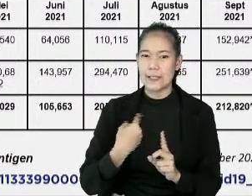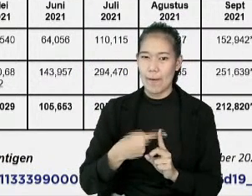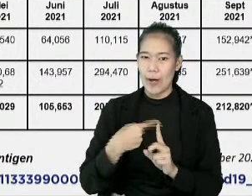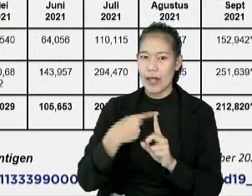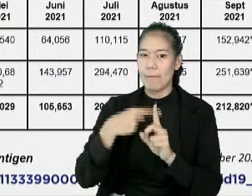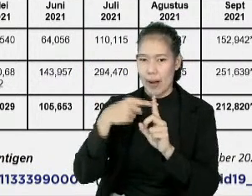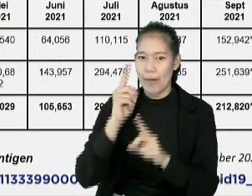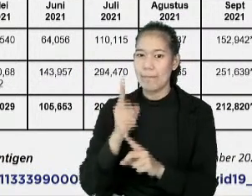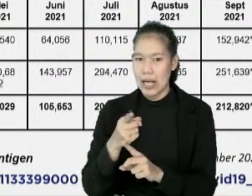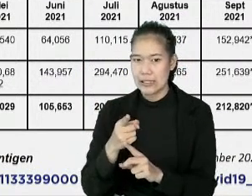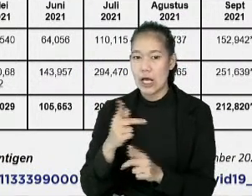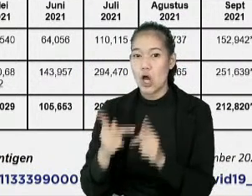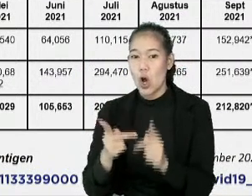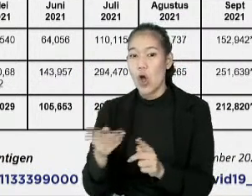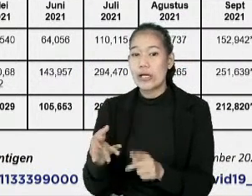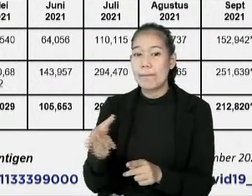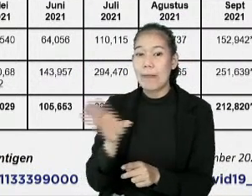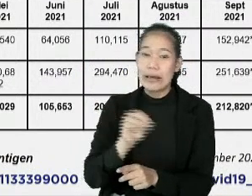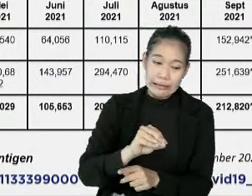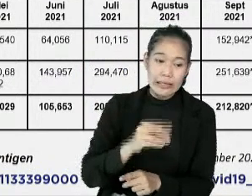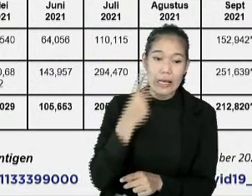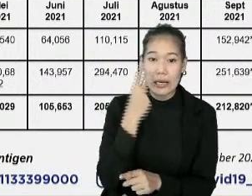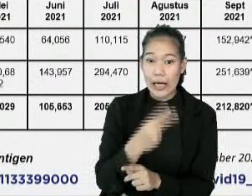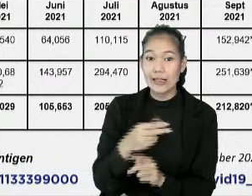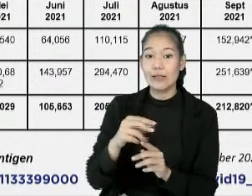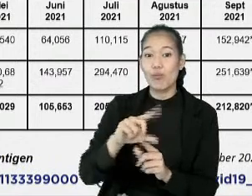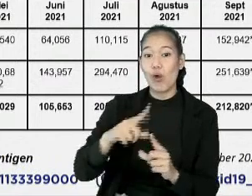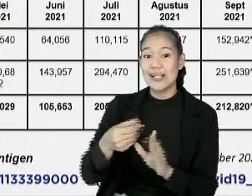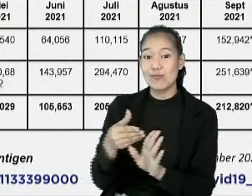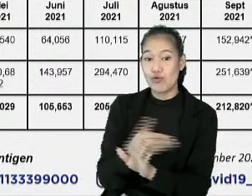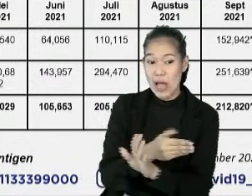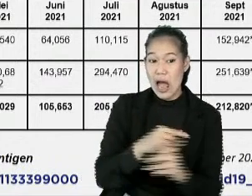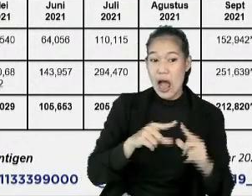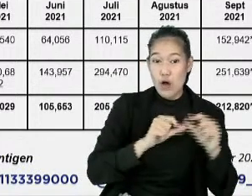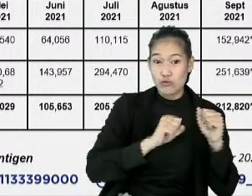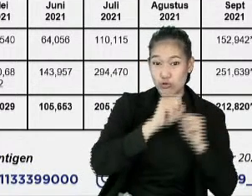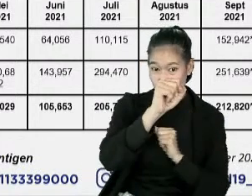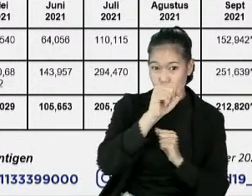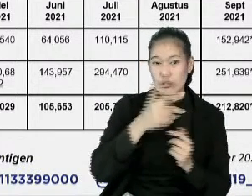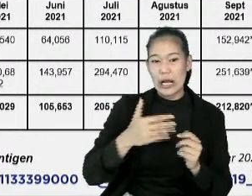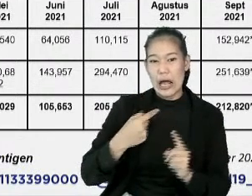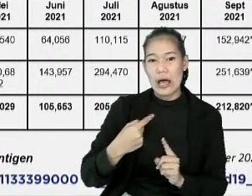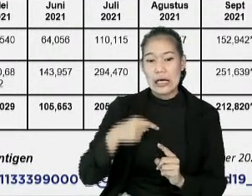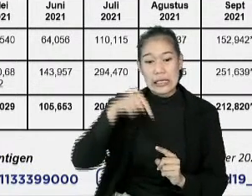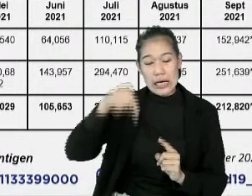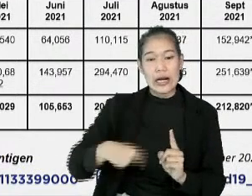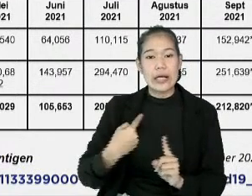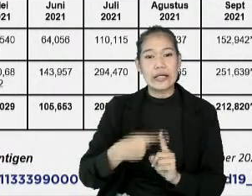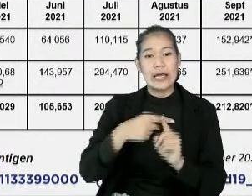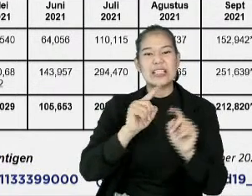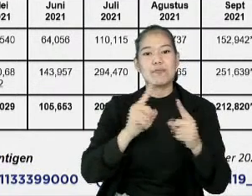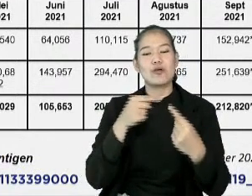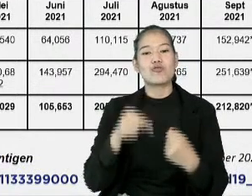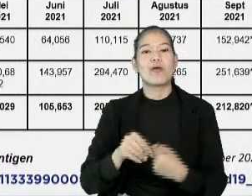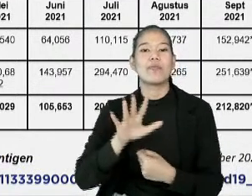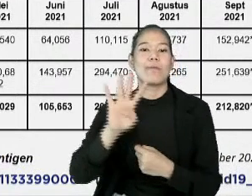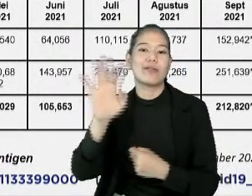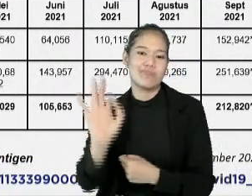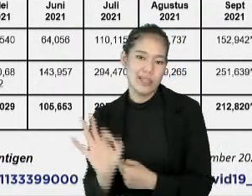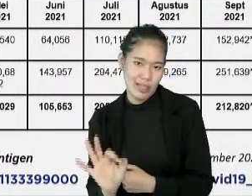peningkatan dibandingkan dengan bulan sebelumnya yaitu bulan Agustus kenaikannya sekitar 11,5 4%